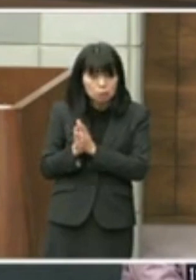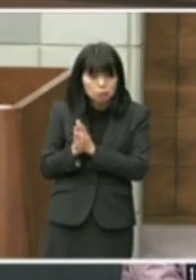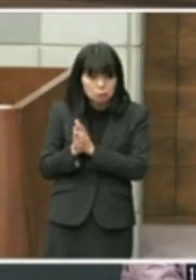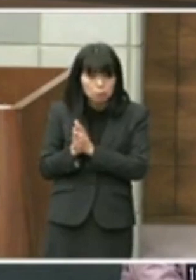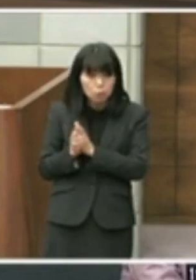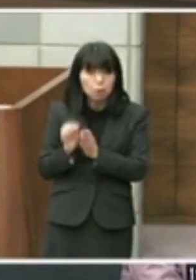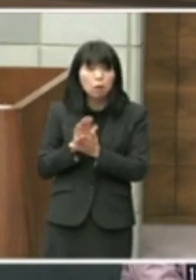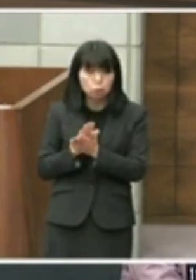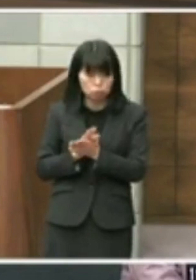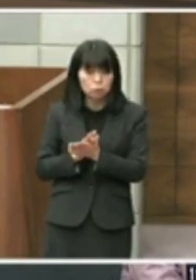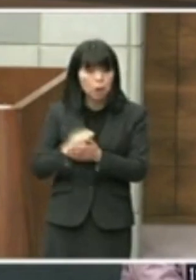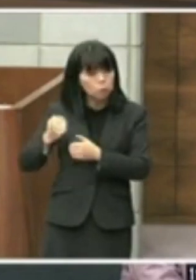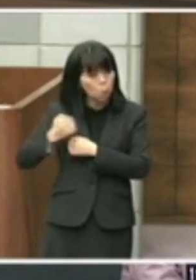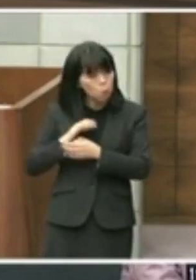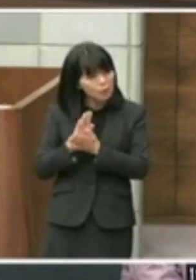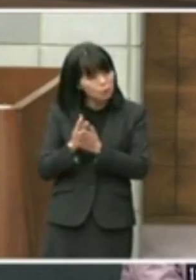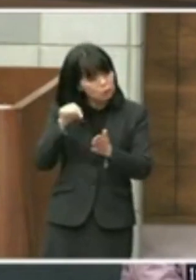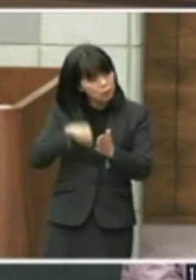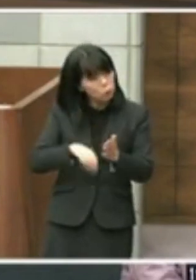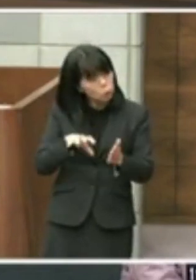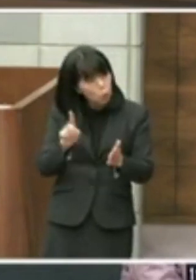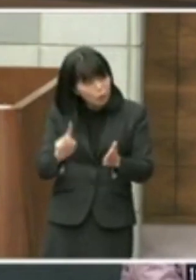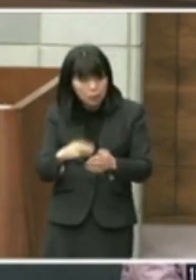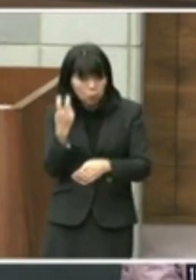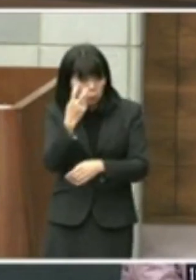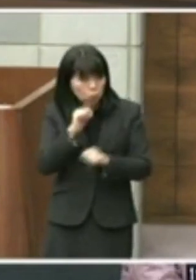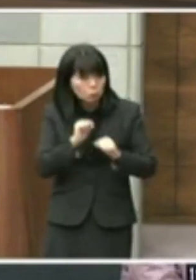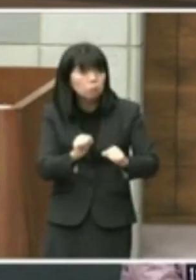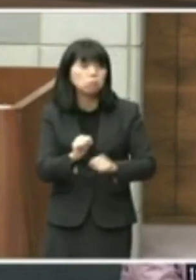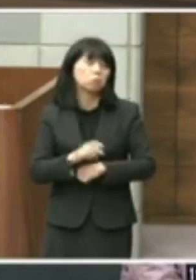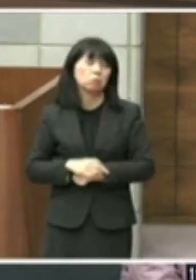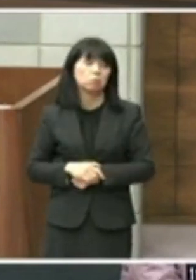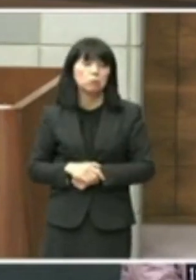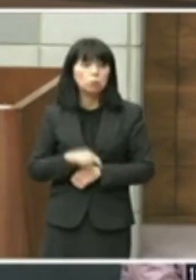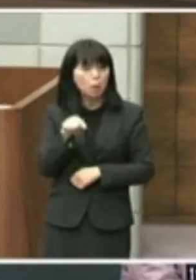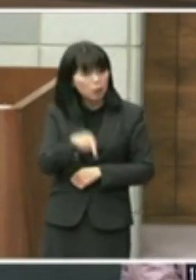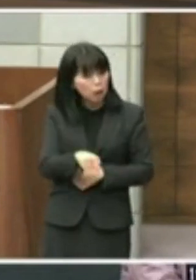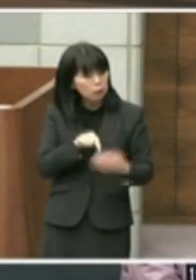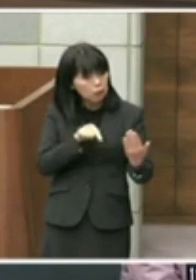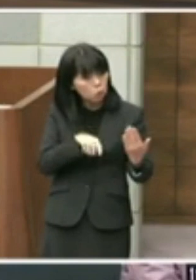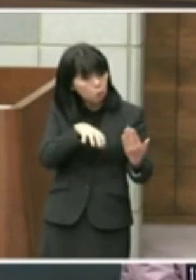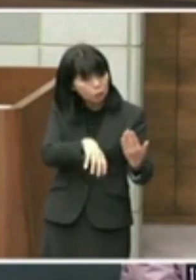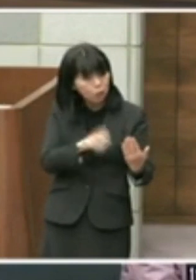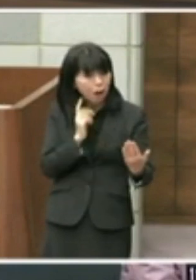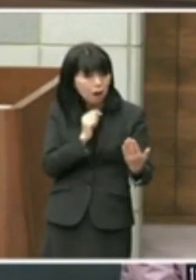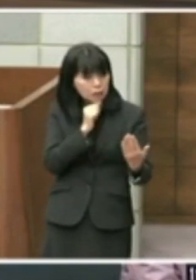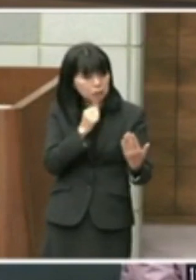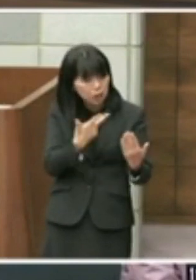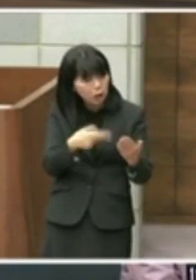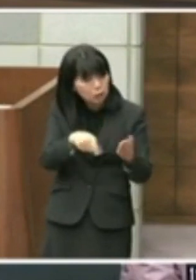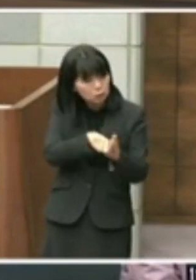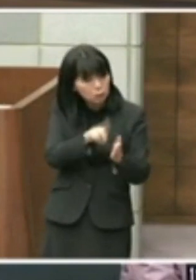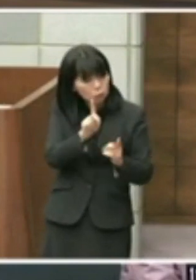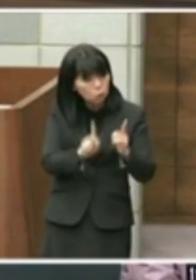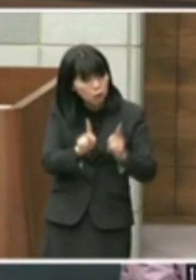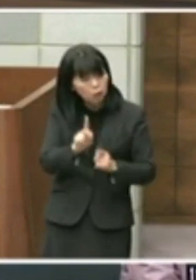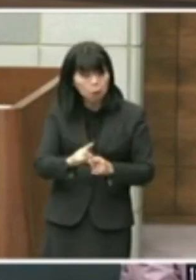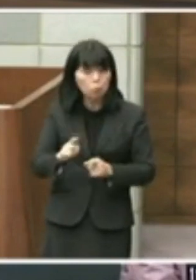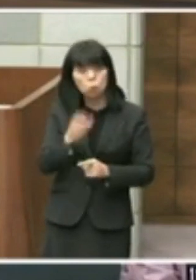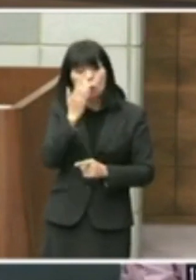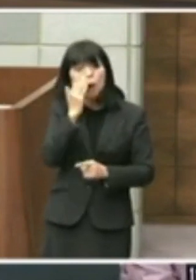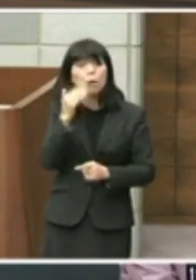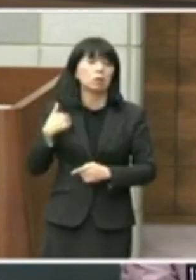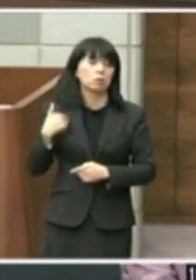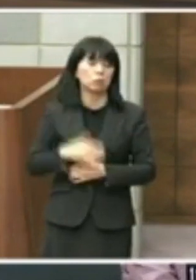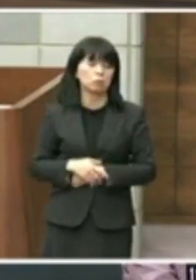から、兵庫県のどこかではやるんやろうと思うんですけれども、これが明石が対象なのかどうなのかというところもね、これよくわからへん話